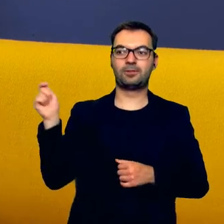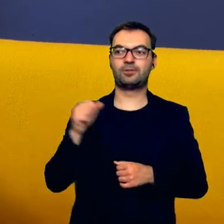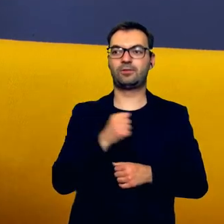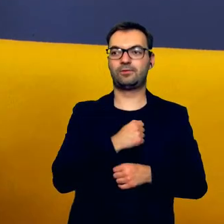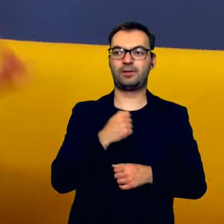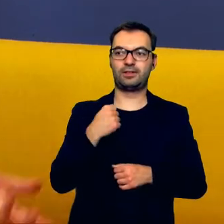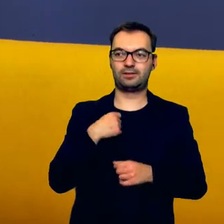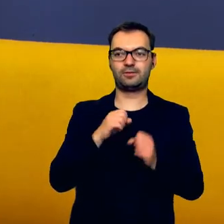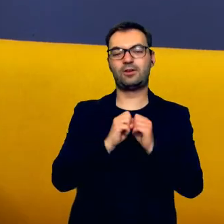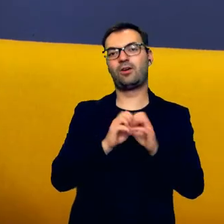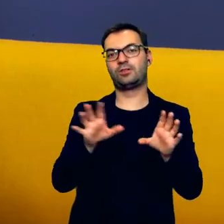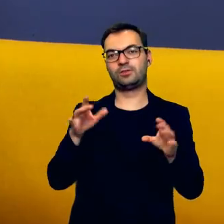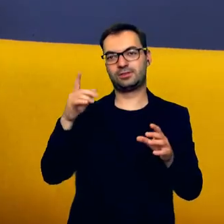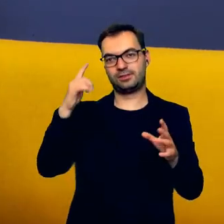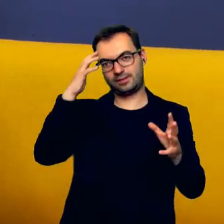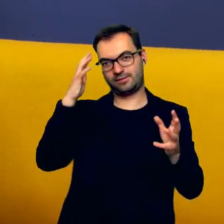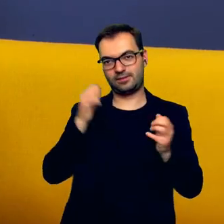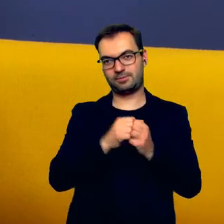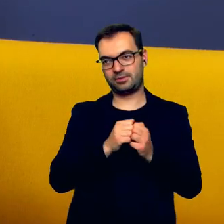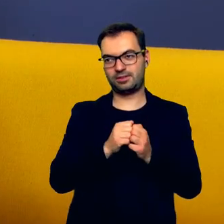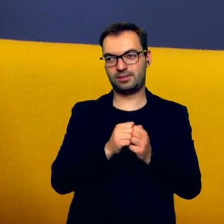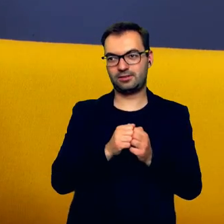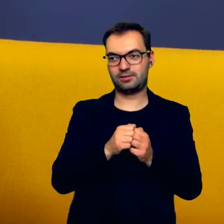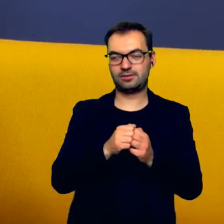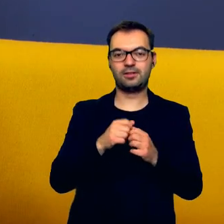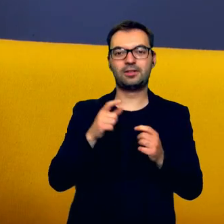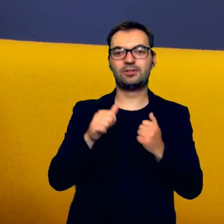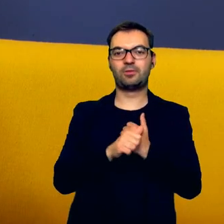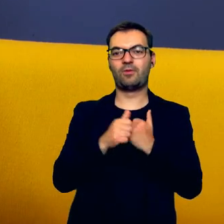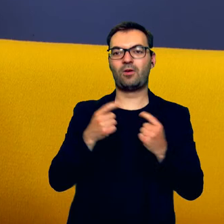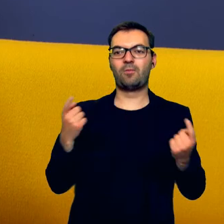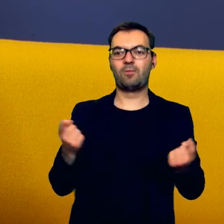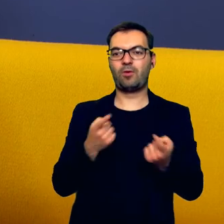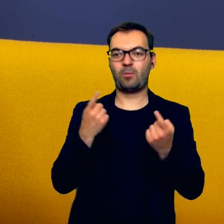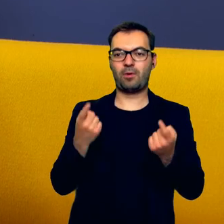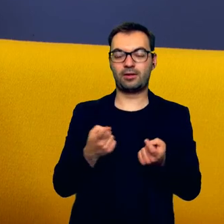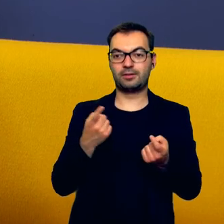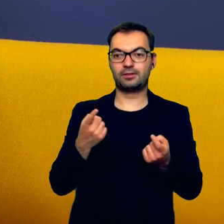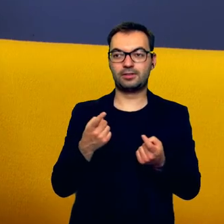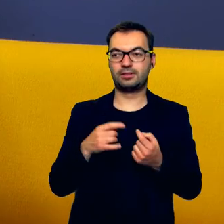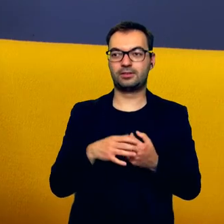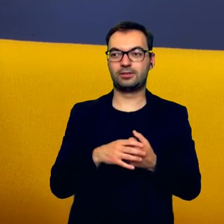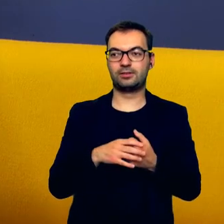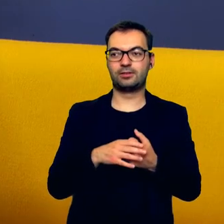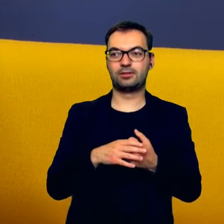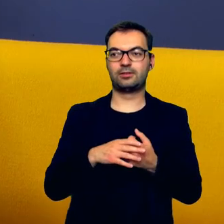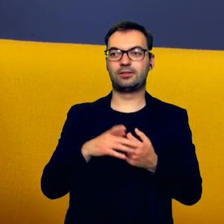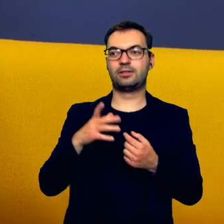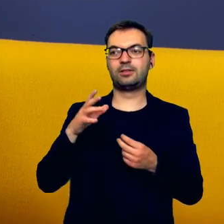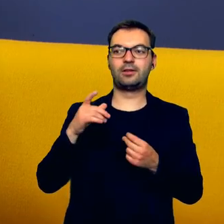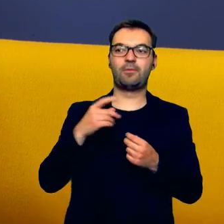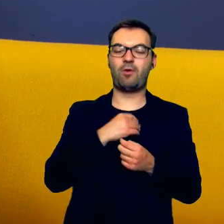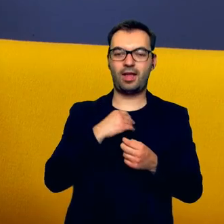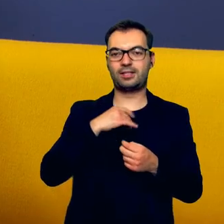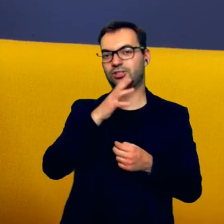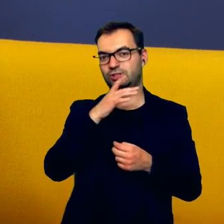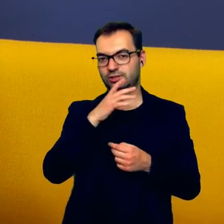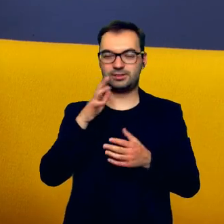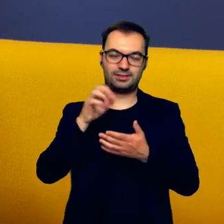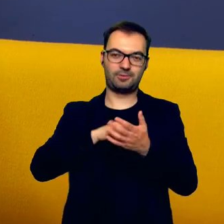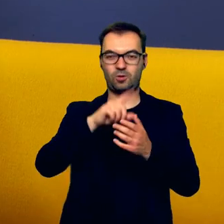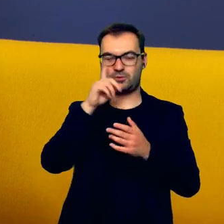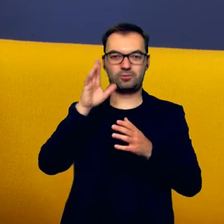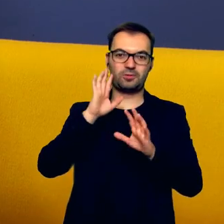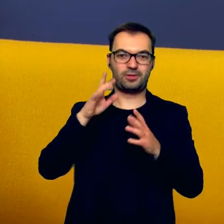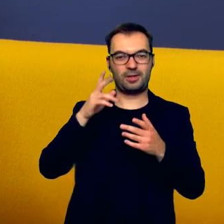Warszawy, oczywiście wymyślają pod wpływem propagandy, która odczłowieczyła i Polaków, i Żydów przede wszystkim, prawda?